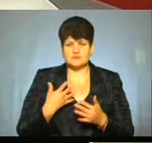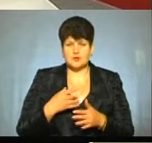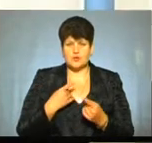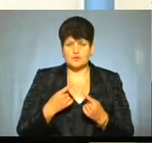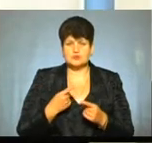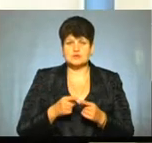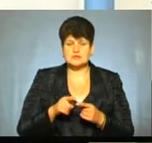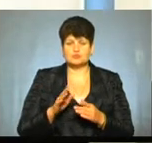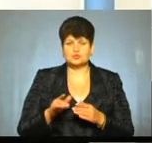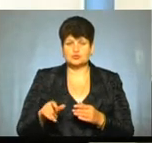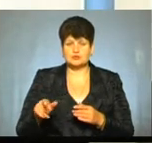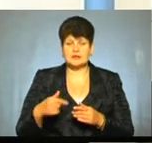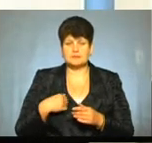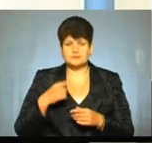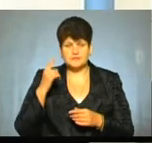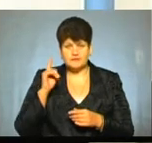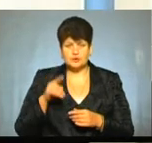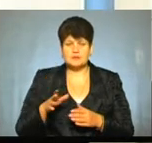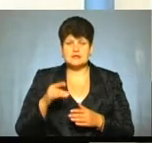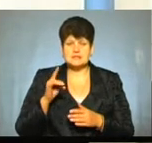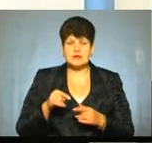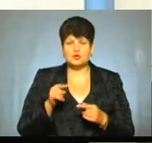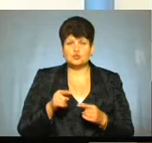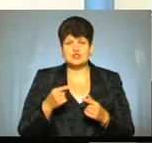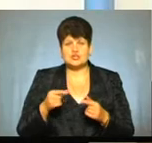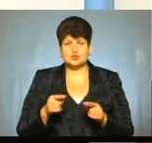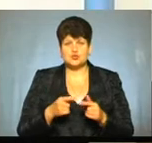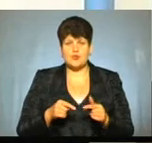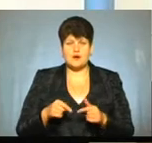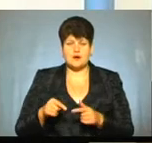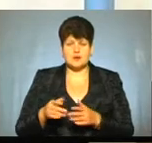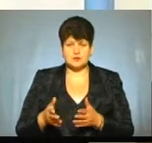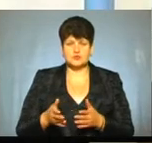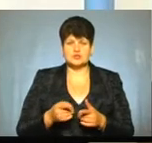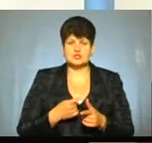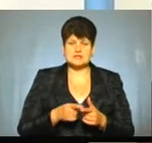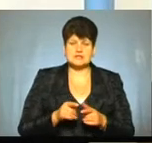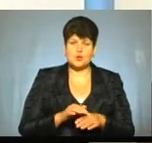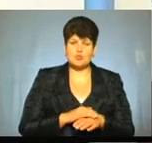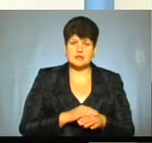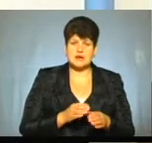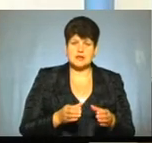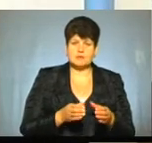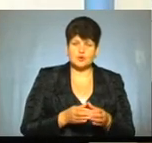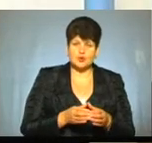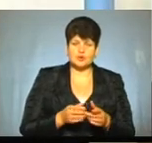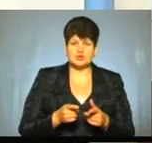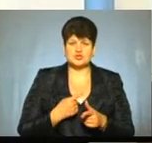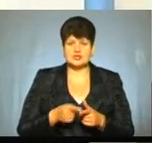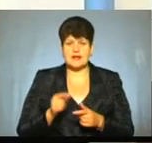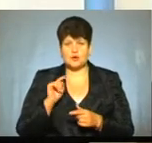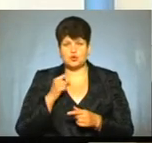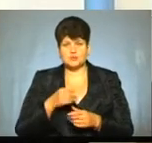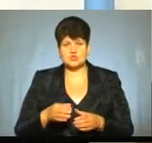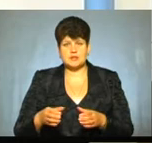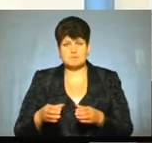зазначав, що це будуть люди, які нам відомі, тобто ті, які знають ту чи іншу галузь, наприклад, чи це буде гуманітарний блок, чи це буде, наприклад,